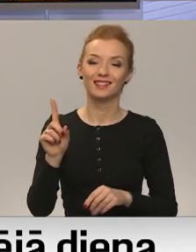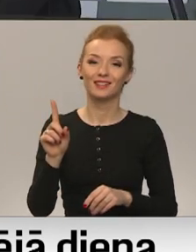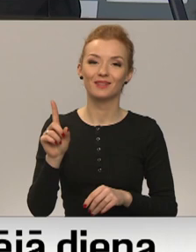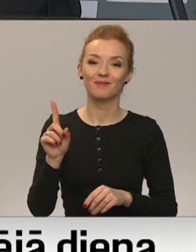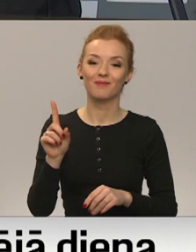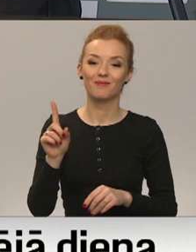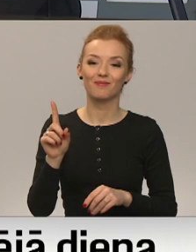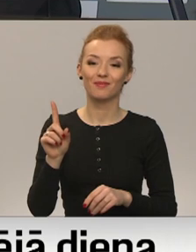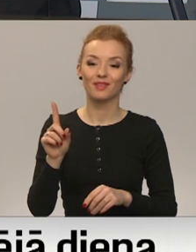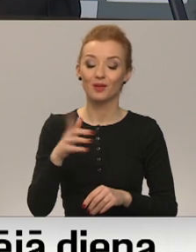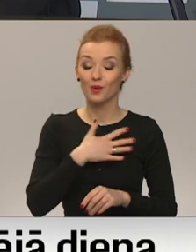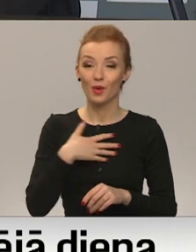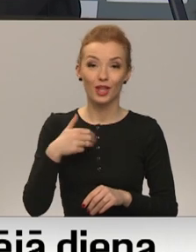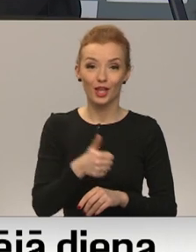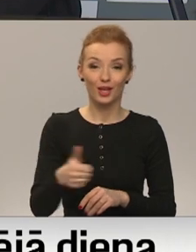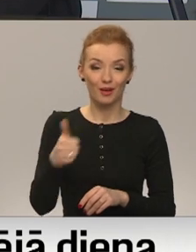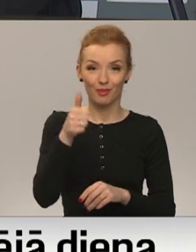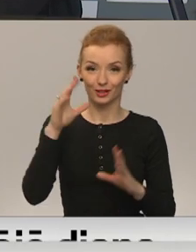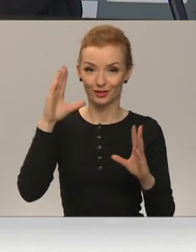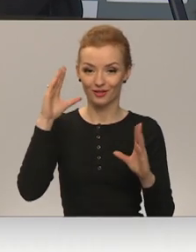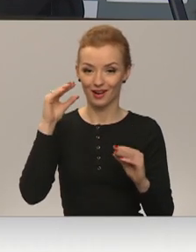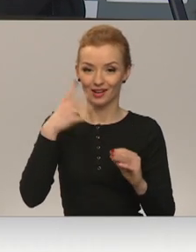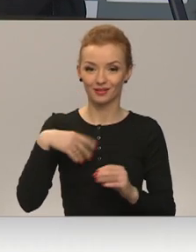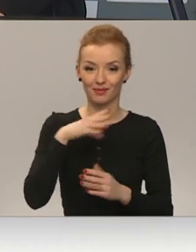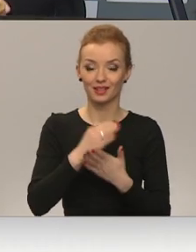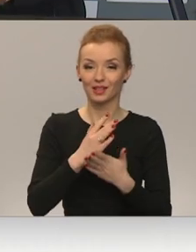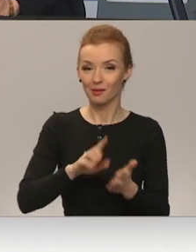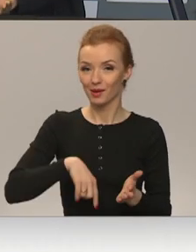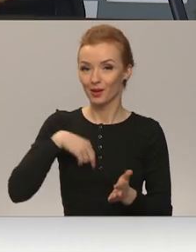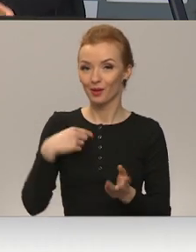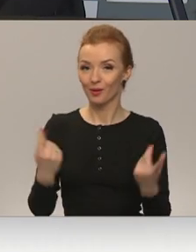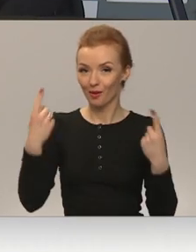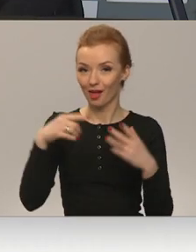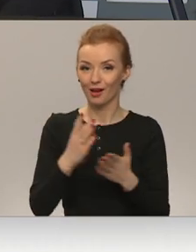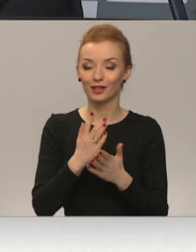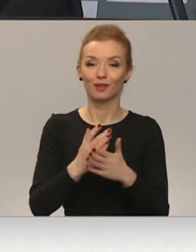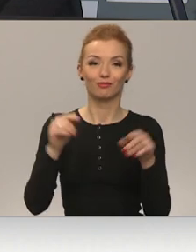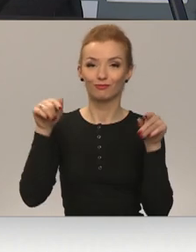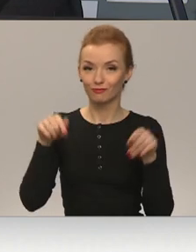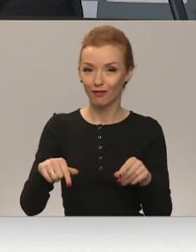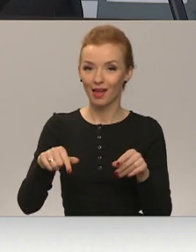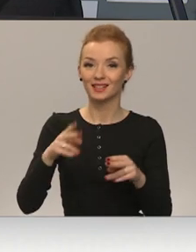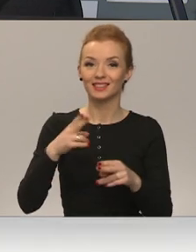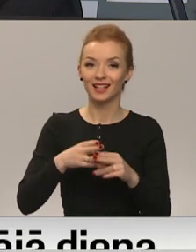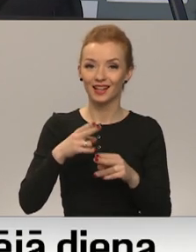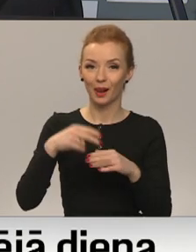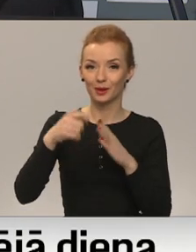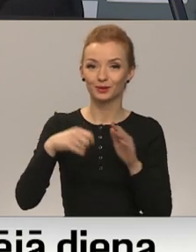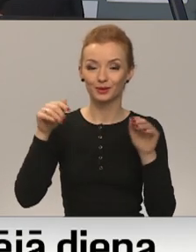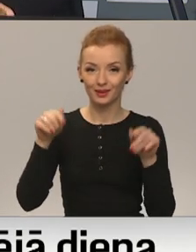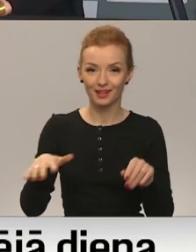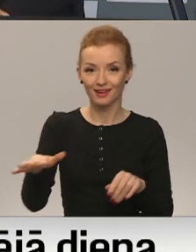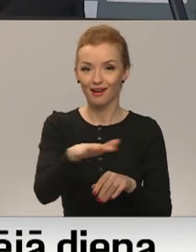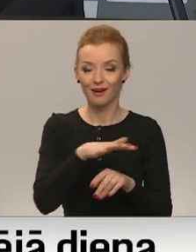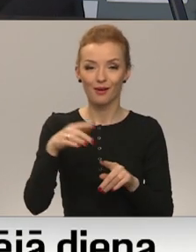viens pamatīgs vakars. Mēs esam ļoti ilgu laiku jau bijuši šeit atskaņojuši dziesmas par ziedojumiem, kā labi zināms, un